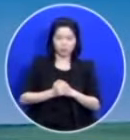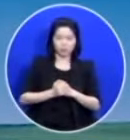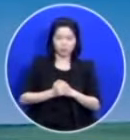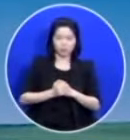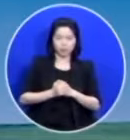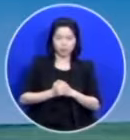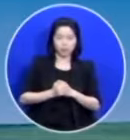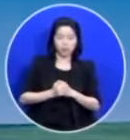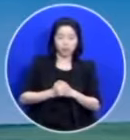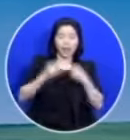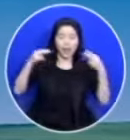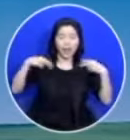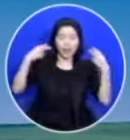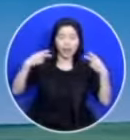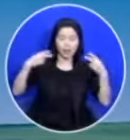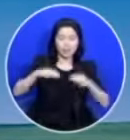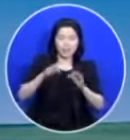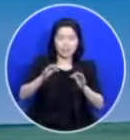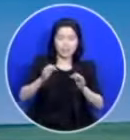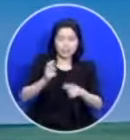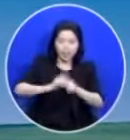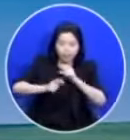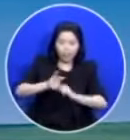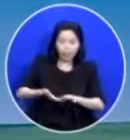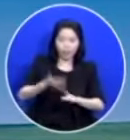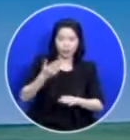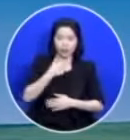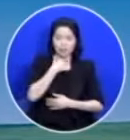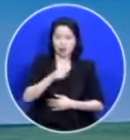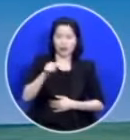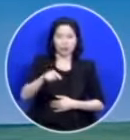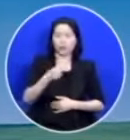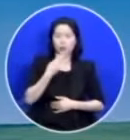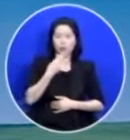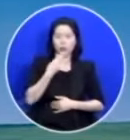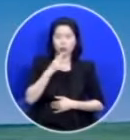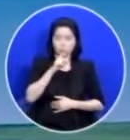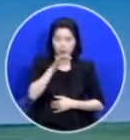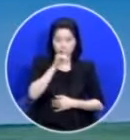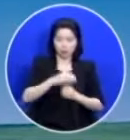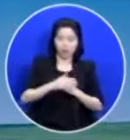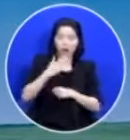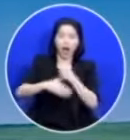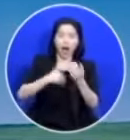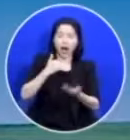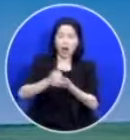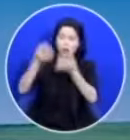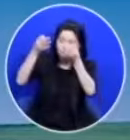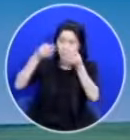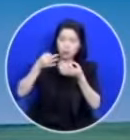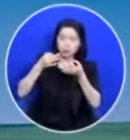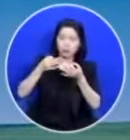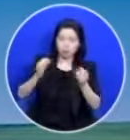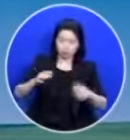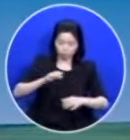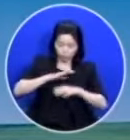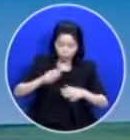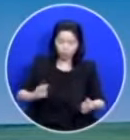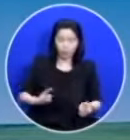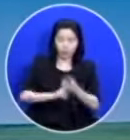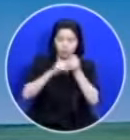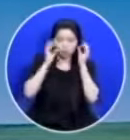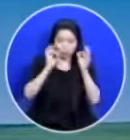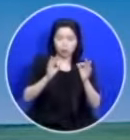거야 엘리야가 이제는 더 이상 바할 것이 없다고 했어요 하나님께 보여주신 놀라운 기적도 보고